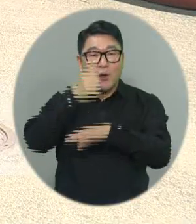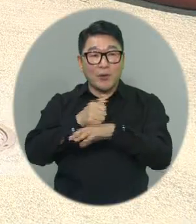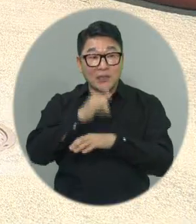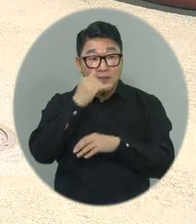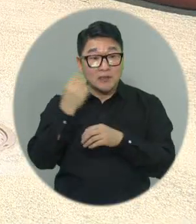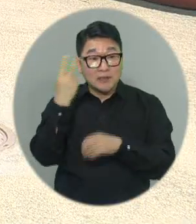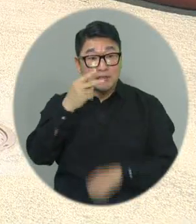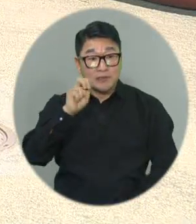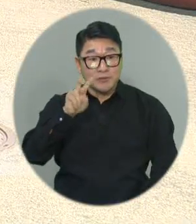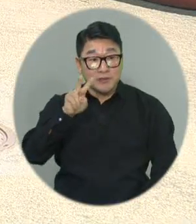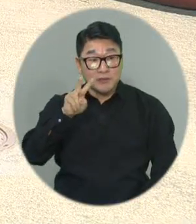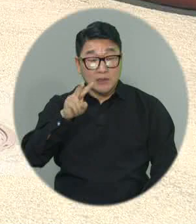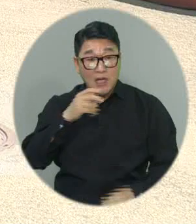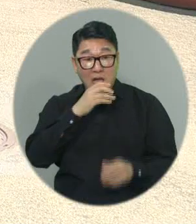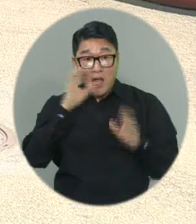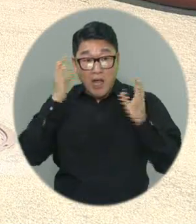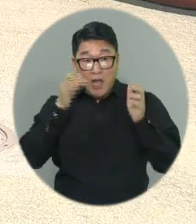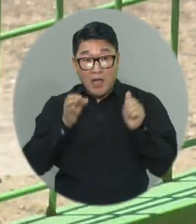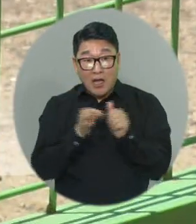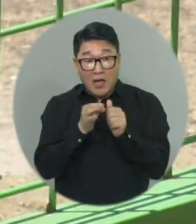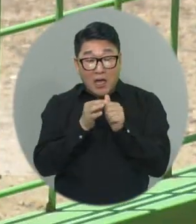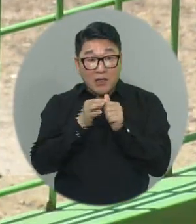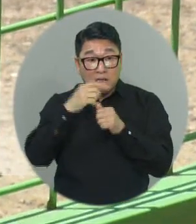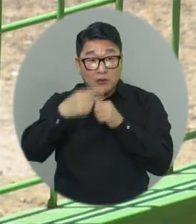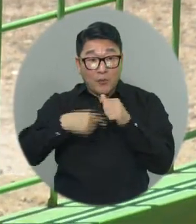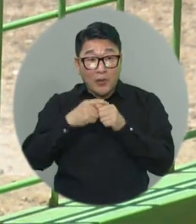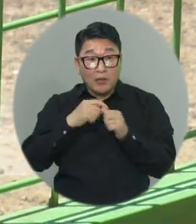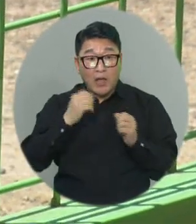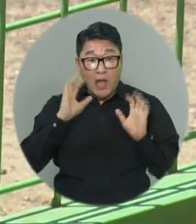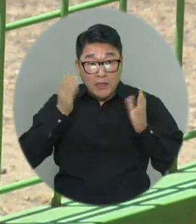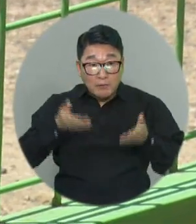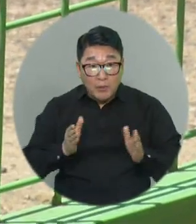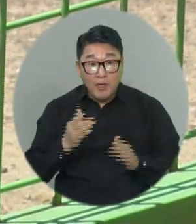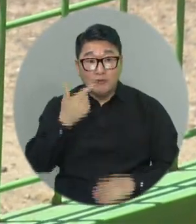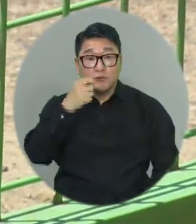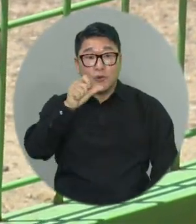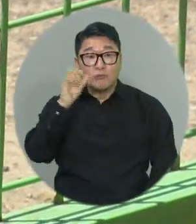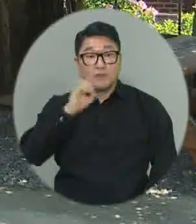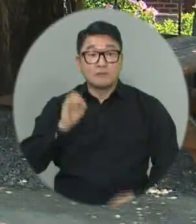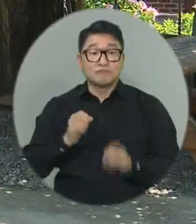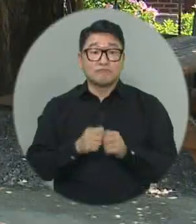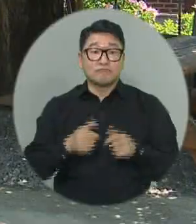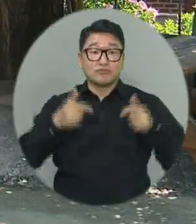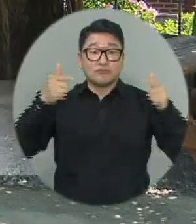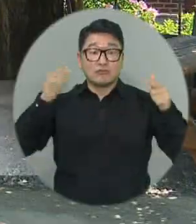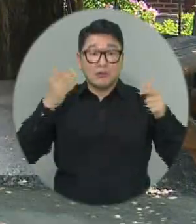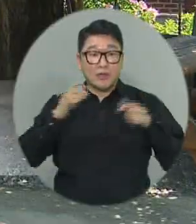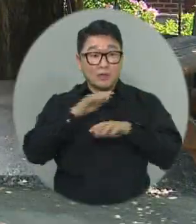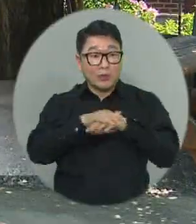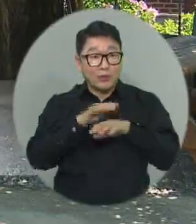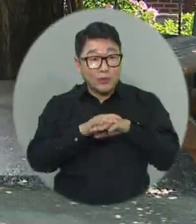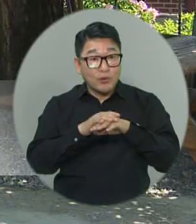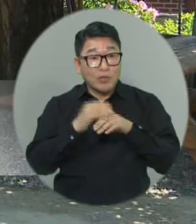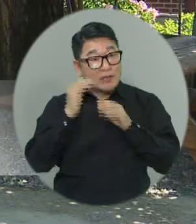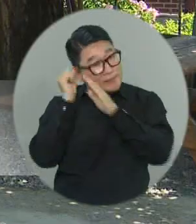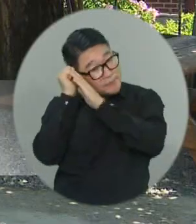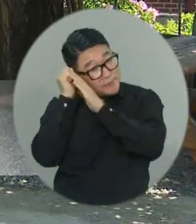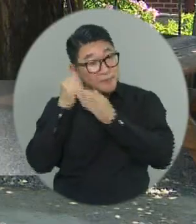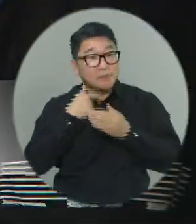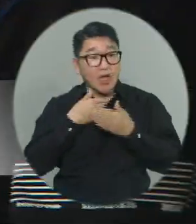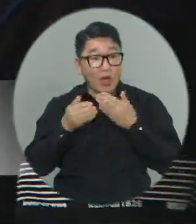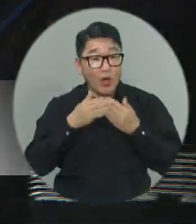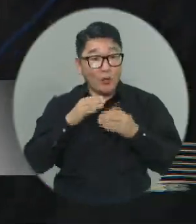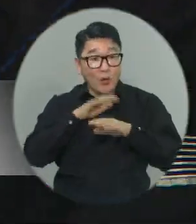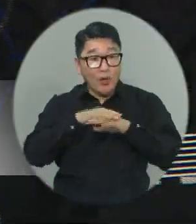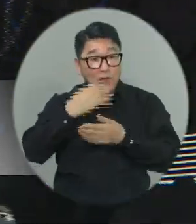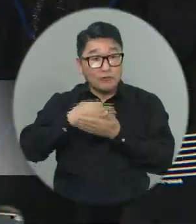지난 2022년 육아수당을 도입한 지 1년 만에 출생률이 65%나 늘었고 농촌 숙박 체험인 푸소는 농가당